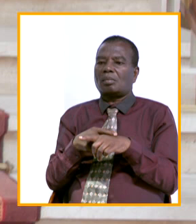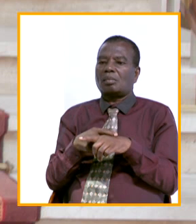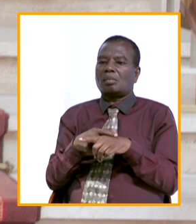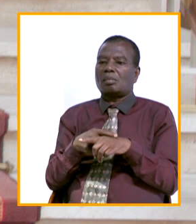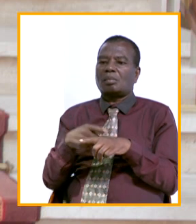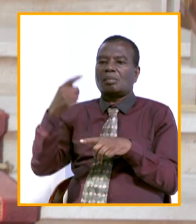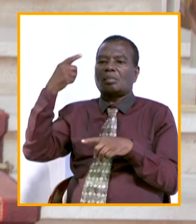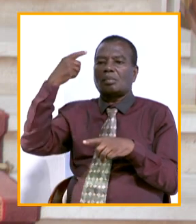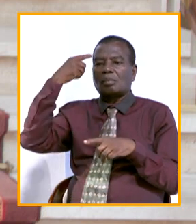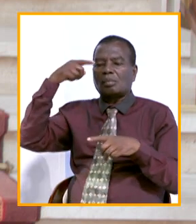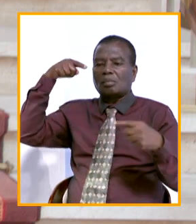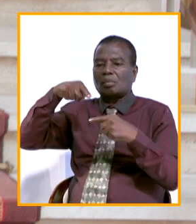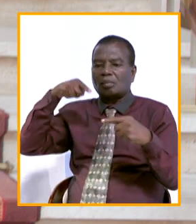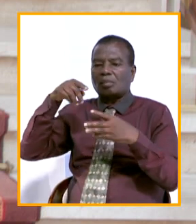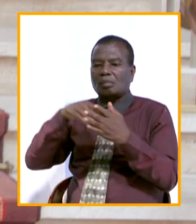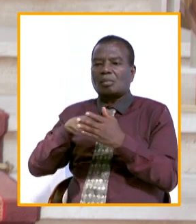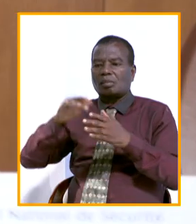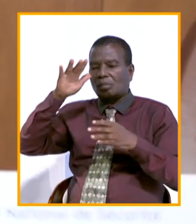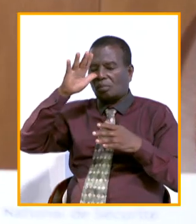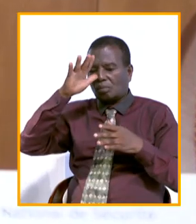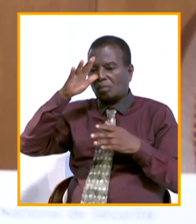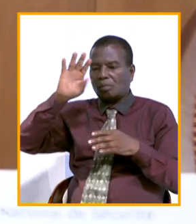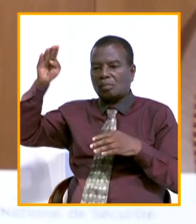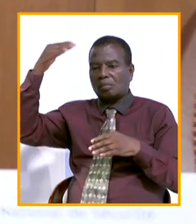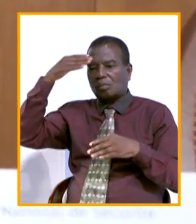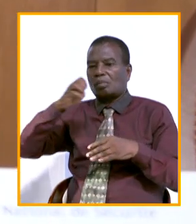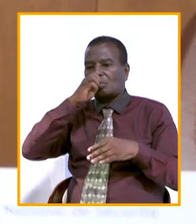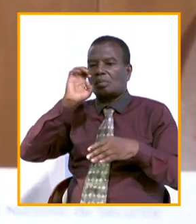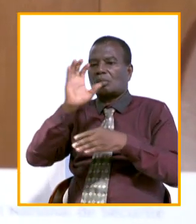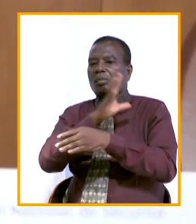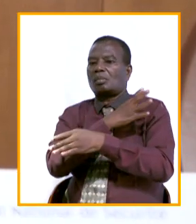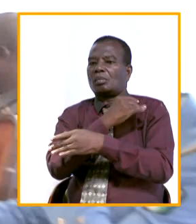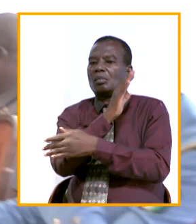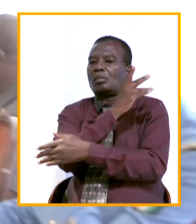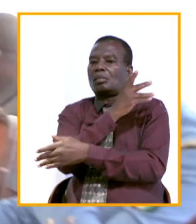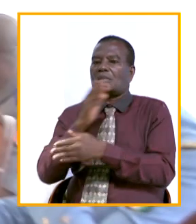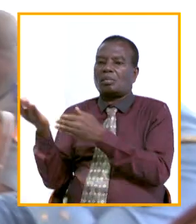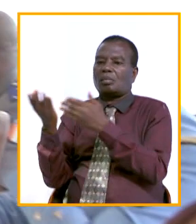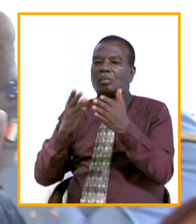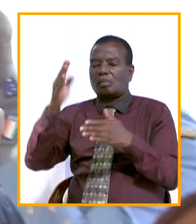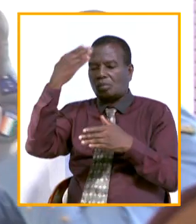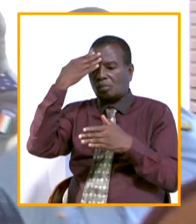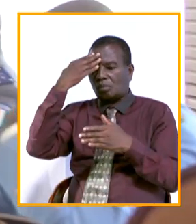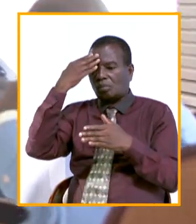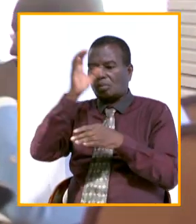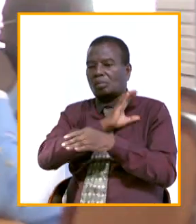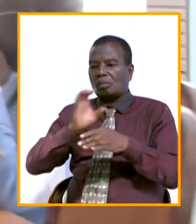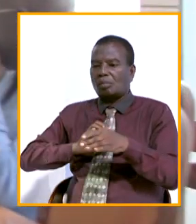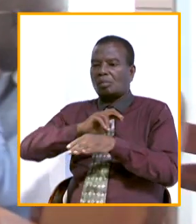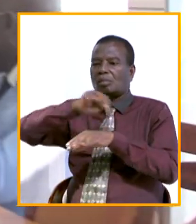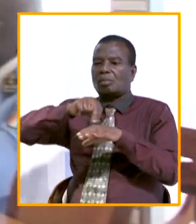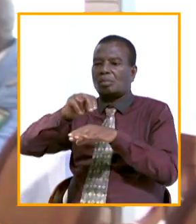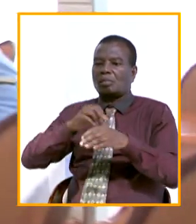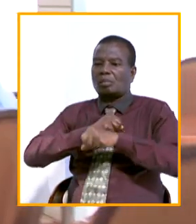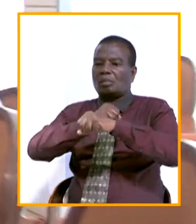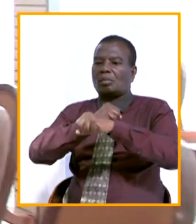S'agissant toujours de la lutte contre le terrorisme, le ministre des Eaux et Forêts, a porté à la connaissance du Conseil national de